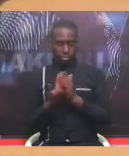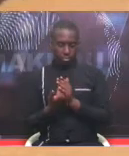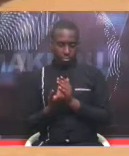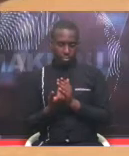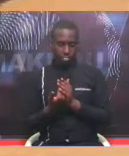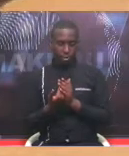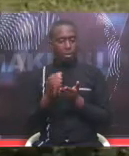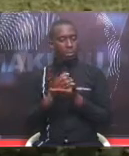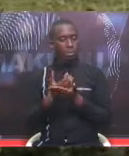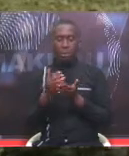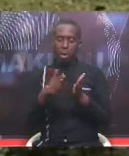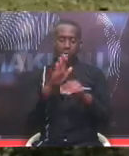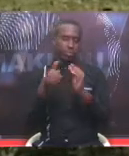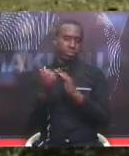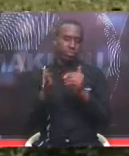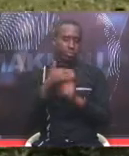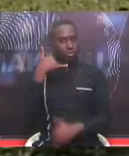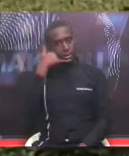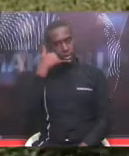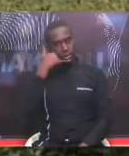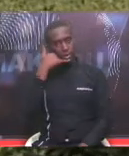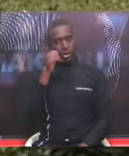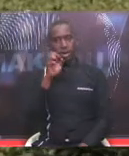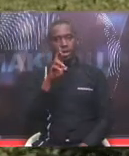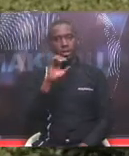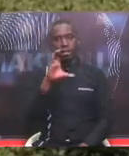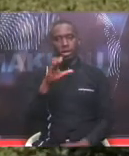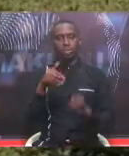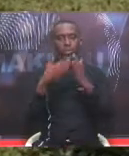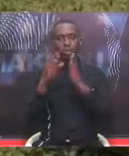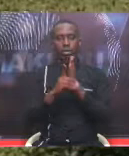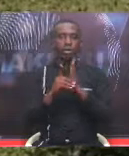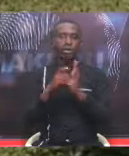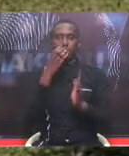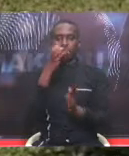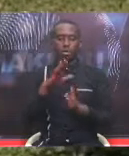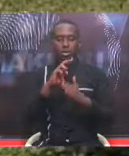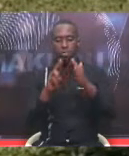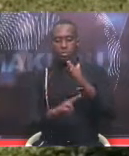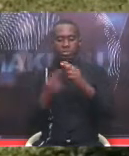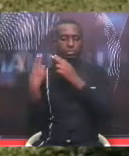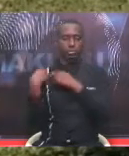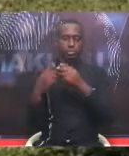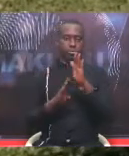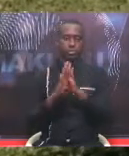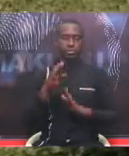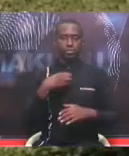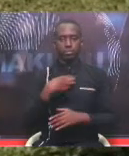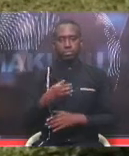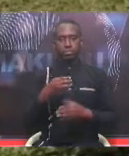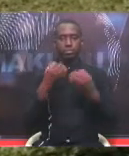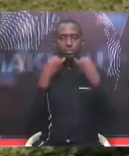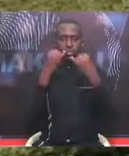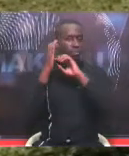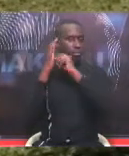umuhanda ufunze wose ku murongo wa telefone Bizimana Eric umuyobozi w'akarere ka Muhanga wungirije ushinzwe iterambere ry'ubukungu yatangarije Radio